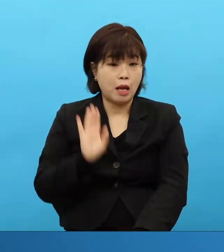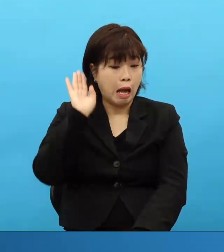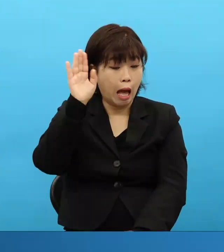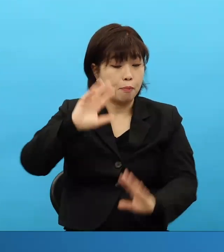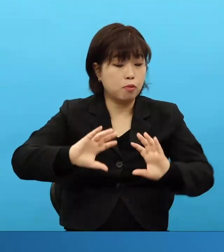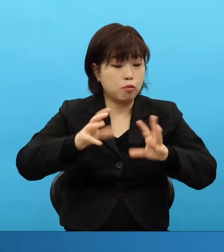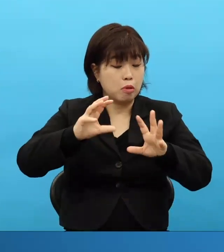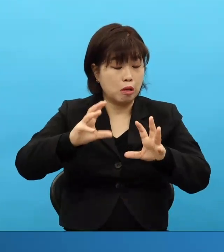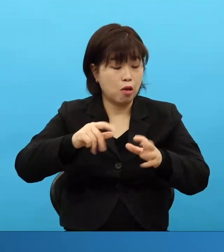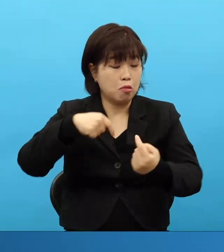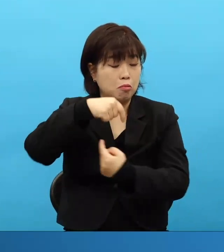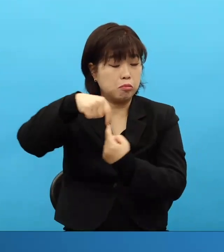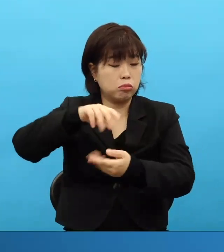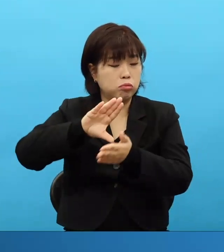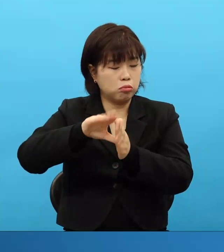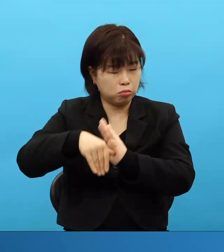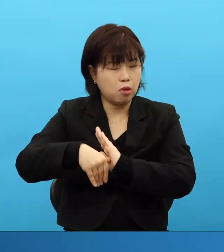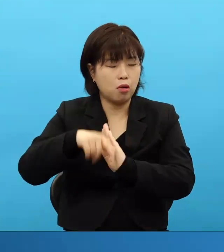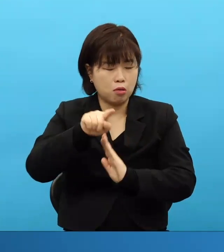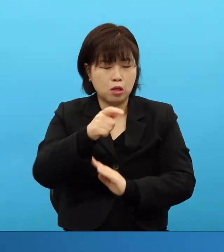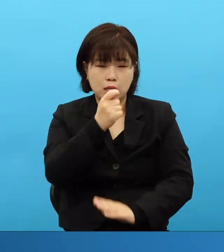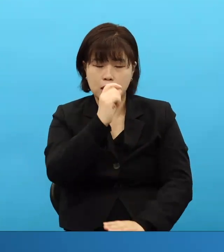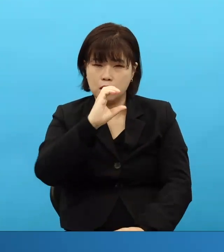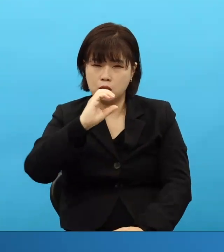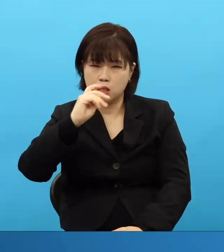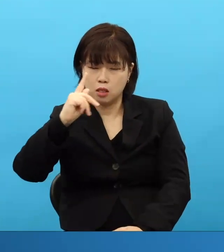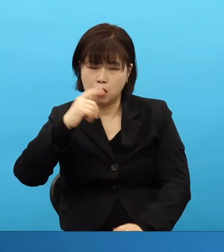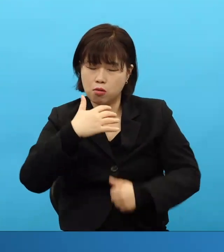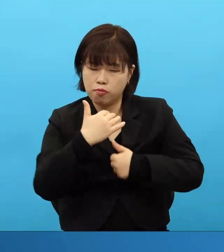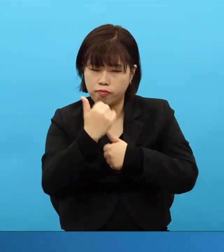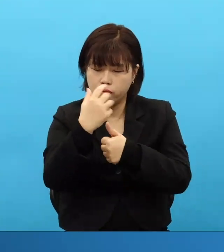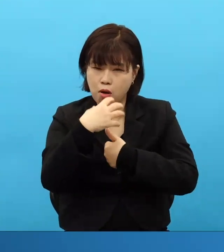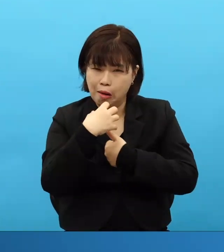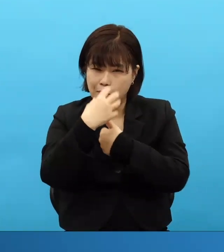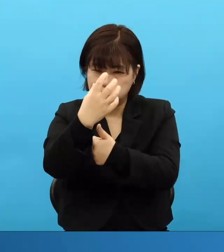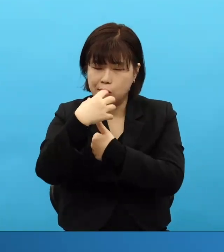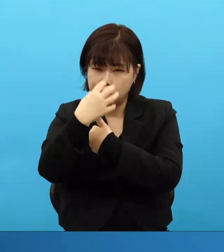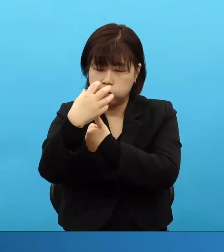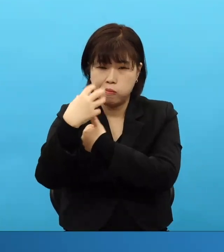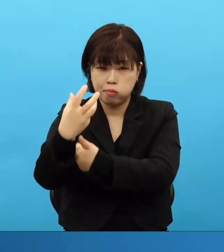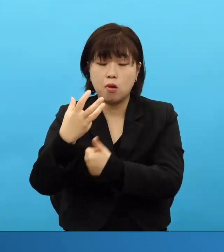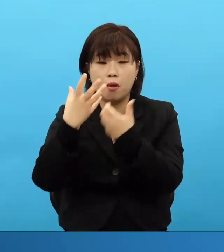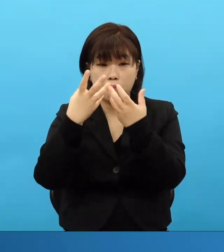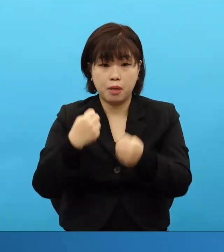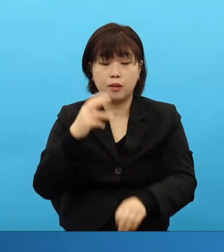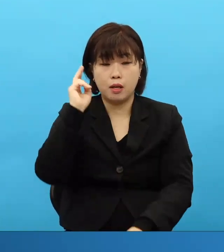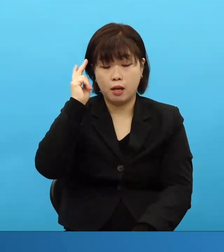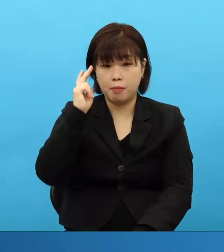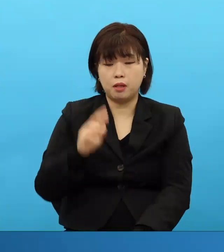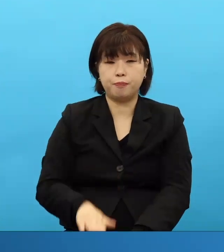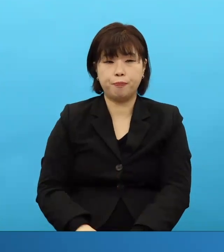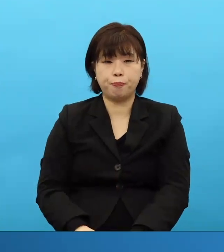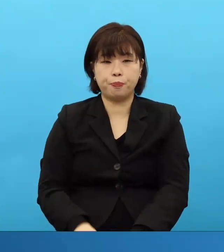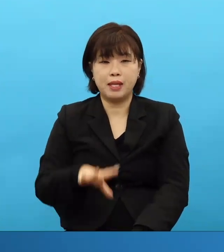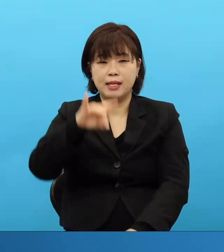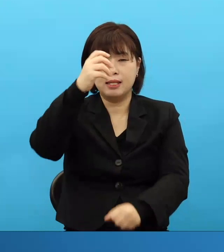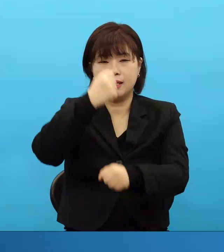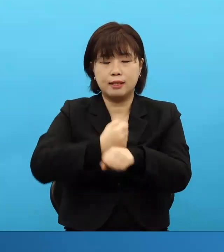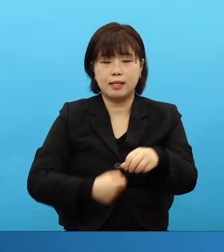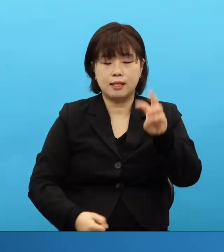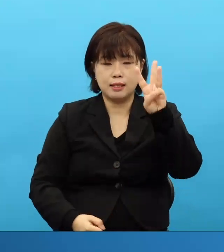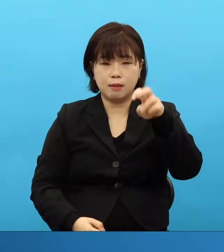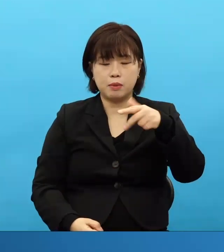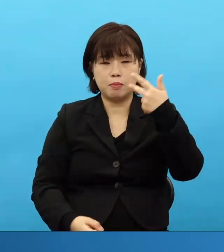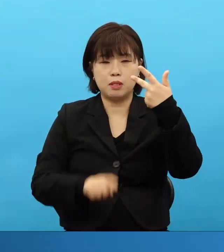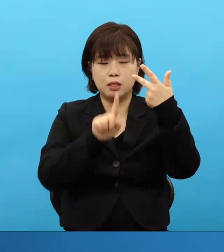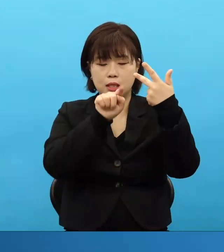창세기 37장 1절에 11절은 이 자체가 TCK에 대한 길입니다. Genesis 37, verse 1 to 11, this was